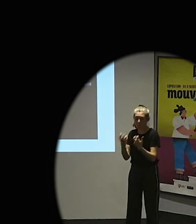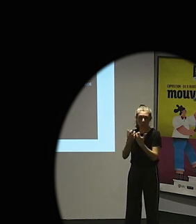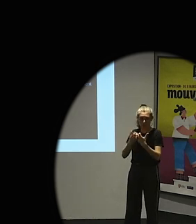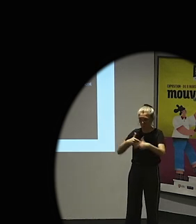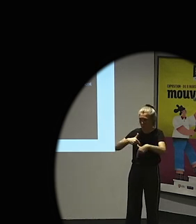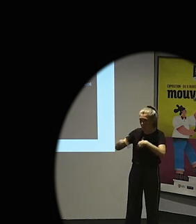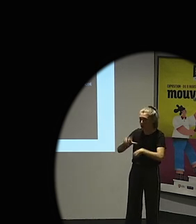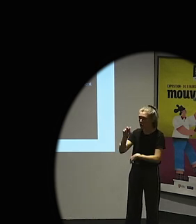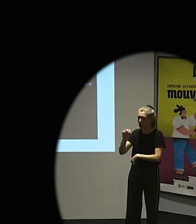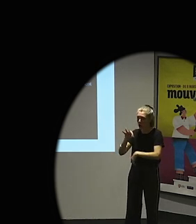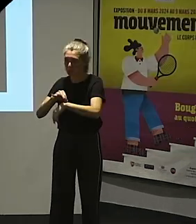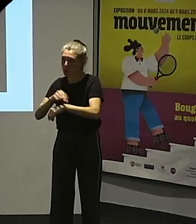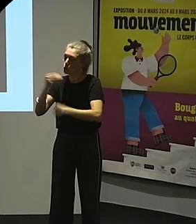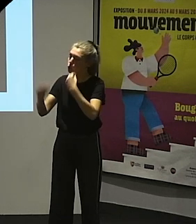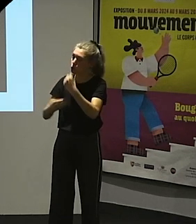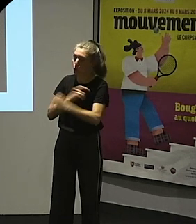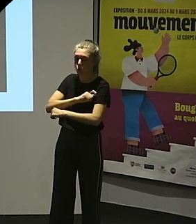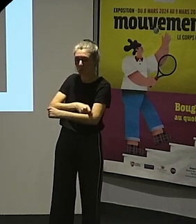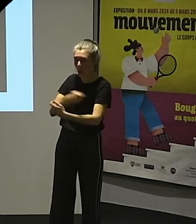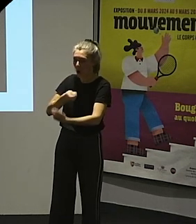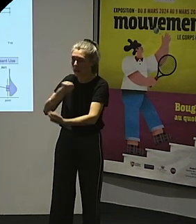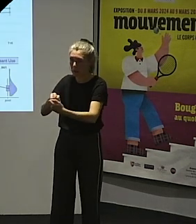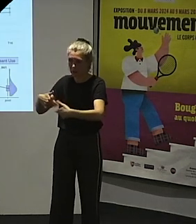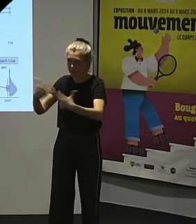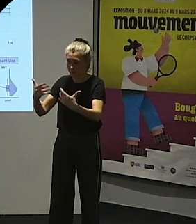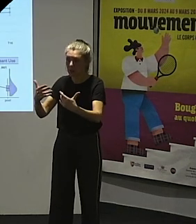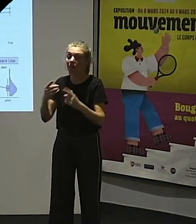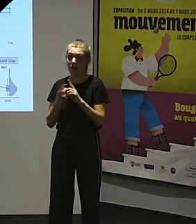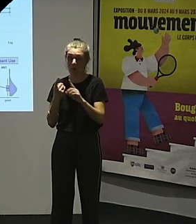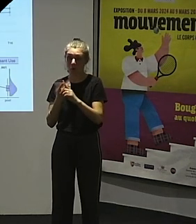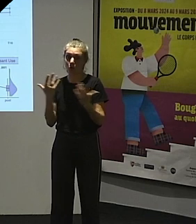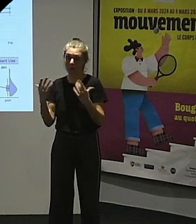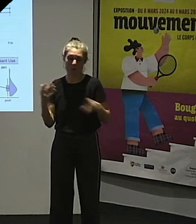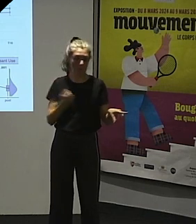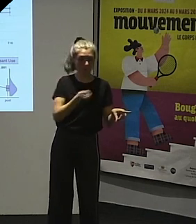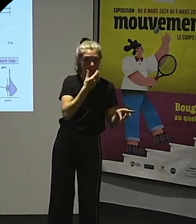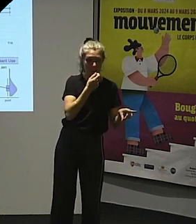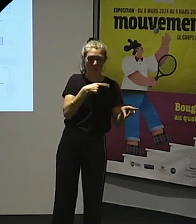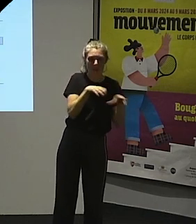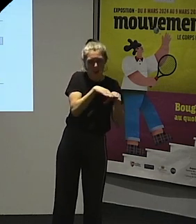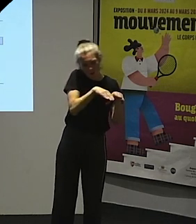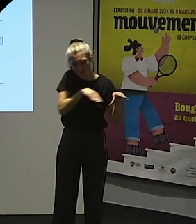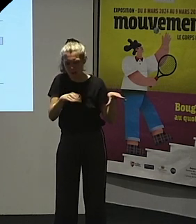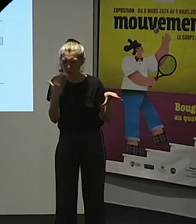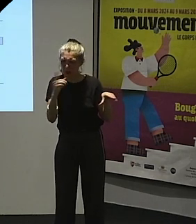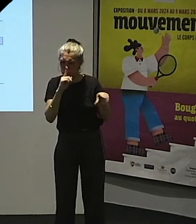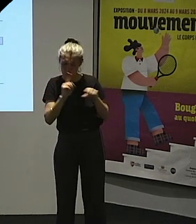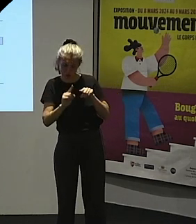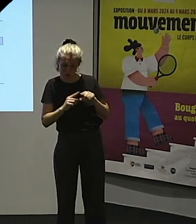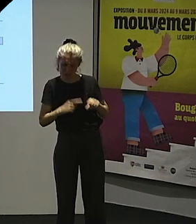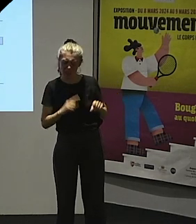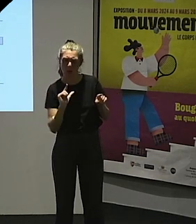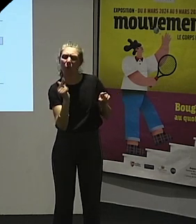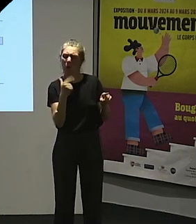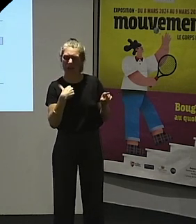adapté, c'est qu'on va pouvoir enlever les effets secondaires. Et en plus d'enlever les effets secondaires, on va avoir aussi